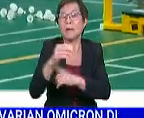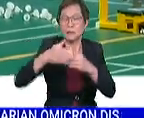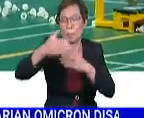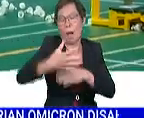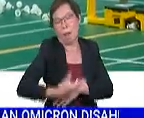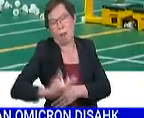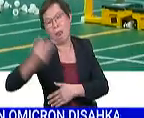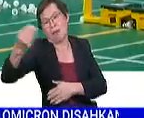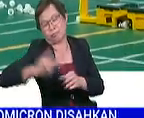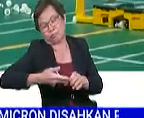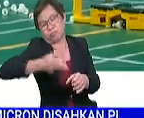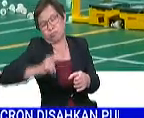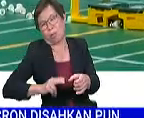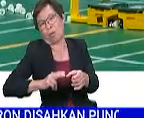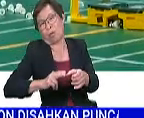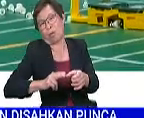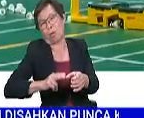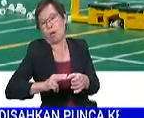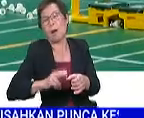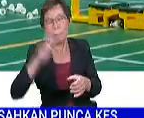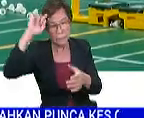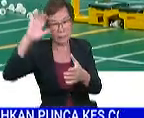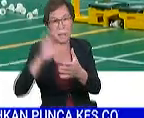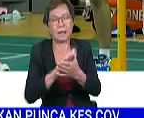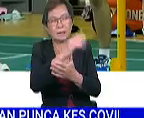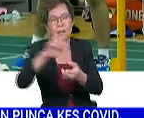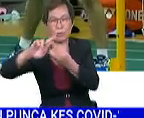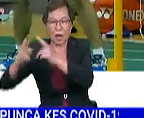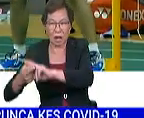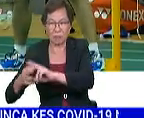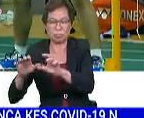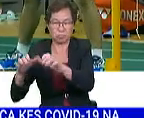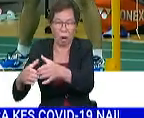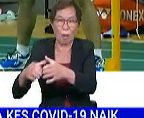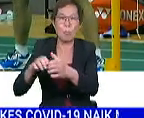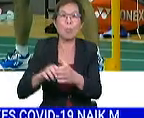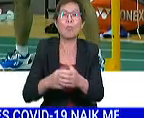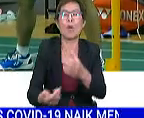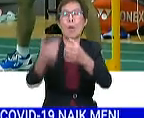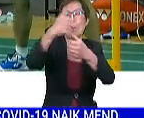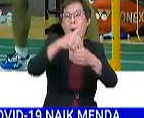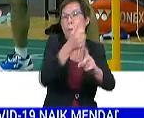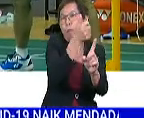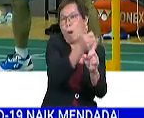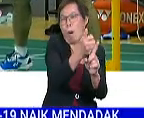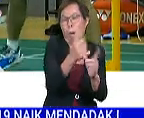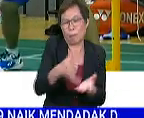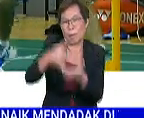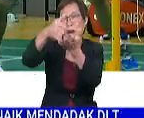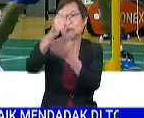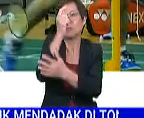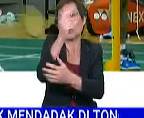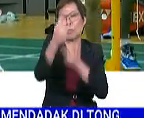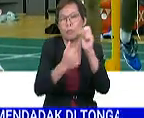selepas meninggalkan badan induk sukan tersebut yakin dia dan Rakan sepasukannya mampu menempah slot automatik ke Piala Thomas